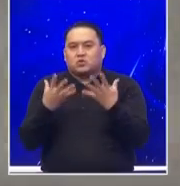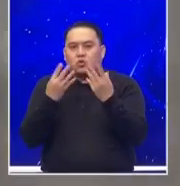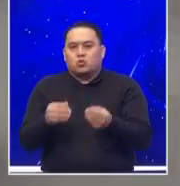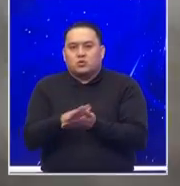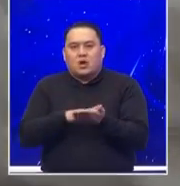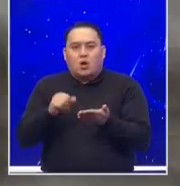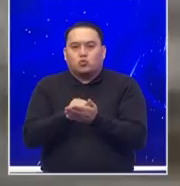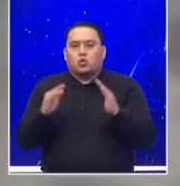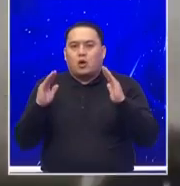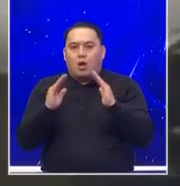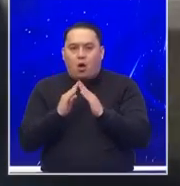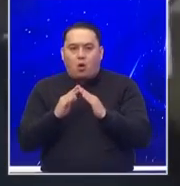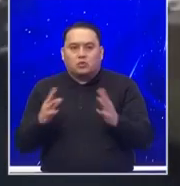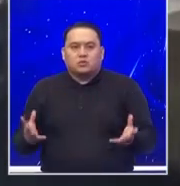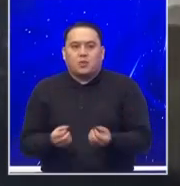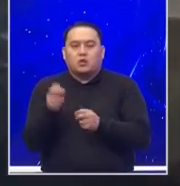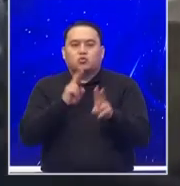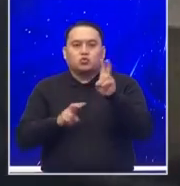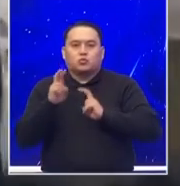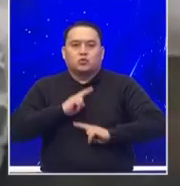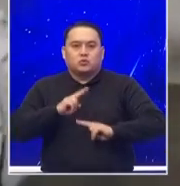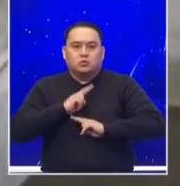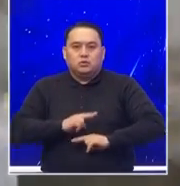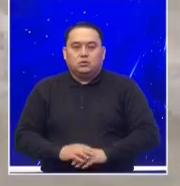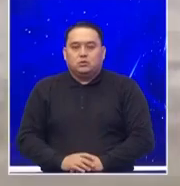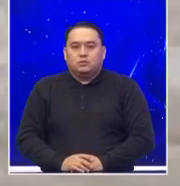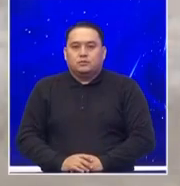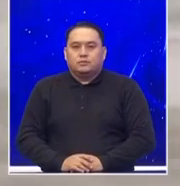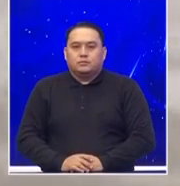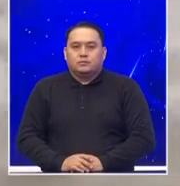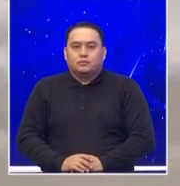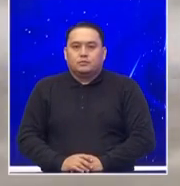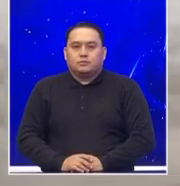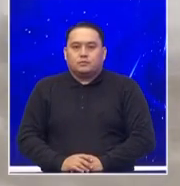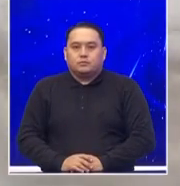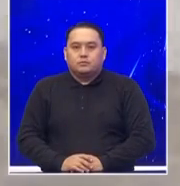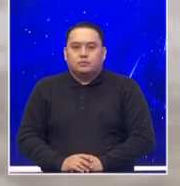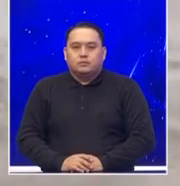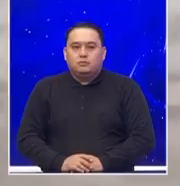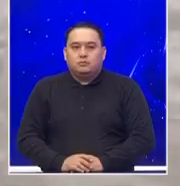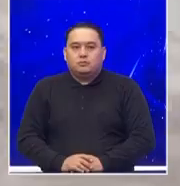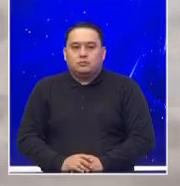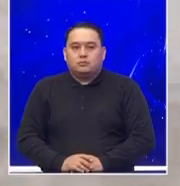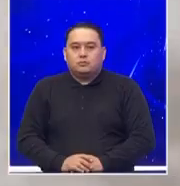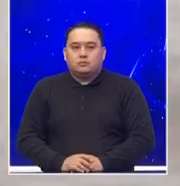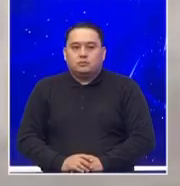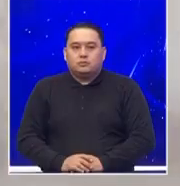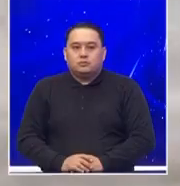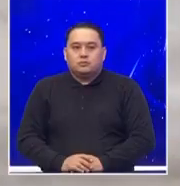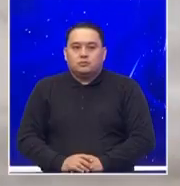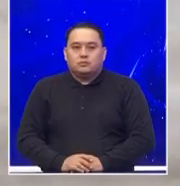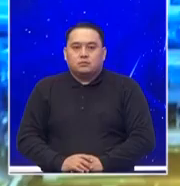закым келген. Казыр аймакта куткаруу жумуштары жалгасууда. Топтаманы Галамтор акпараты менен дайындаган Шергил Улан жетсүү телеарнасы.